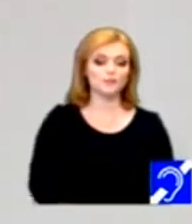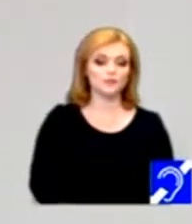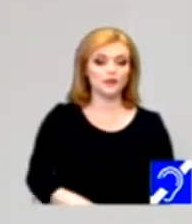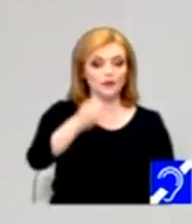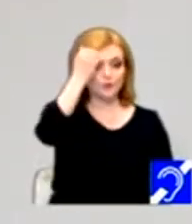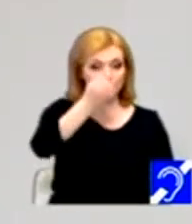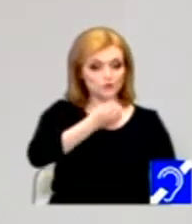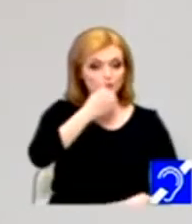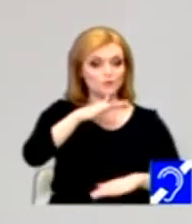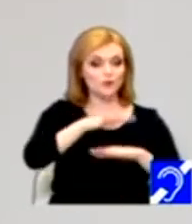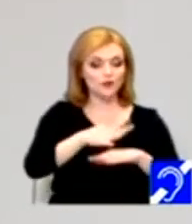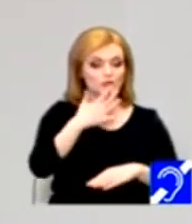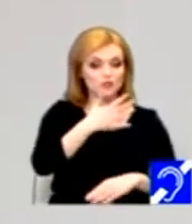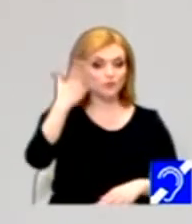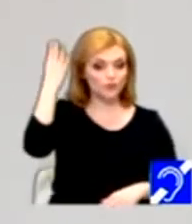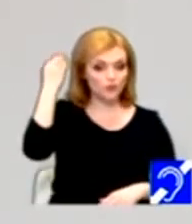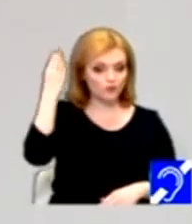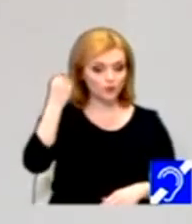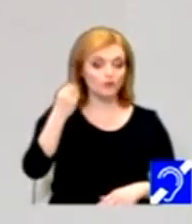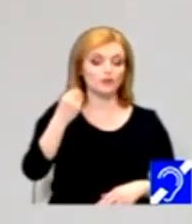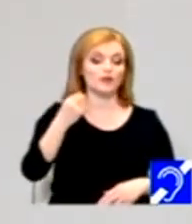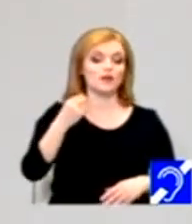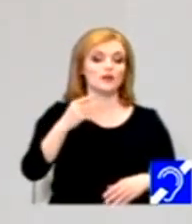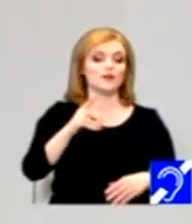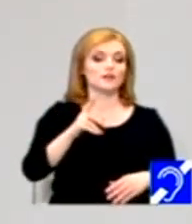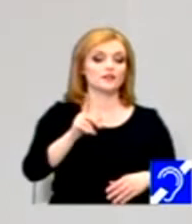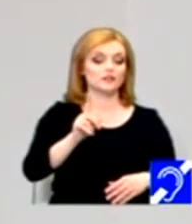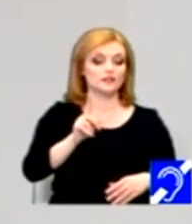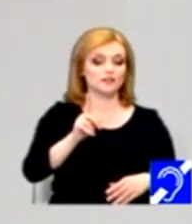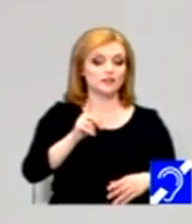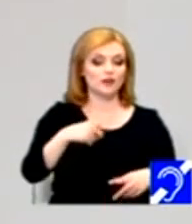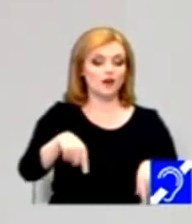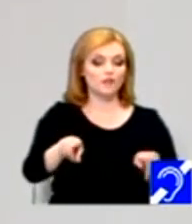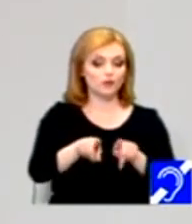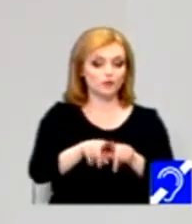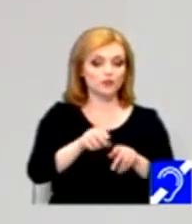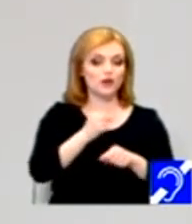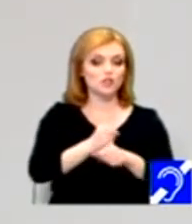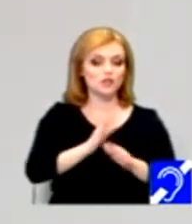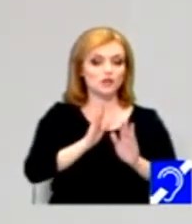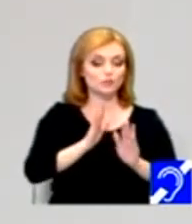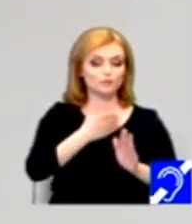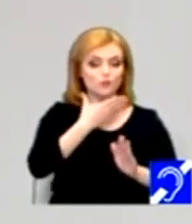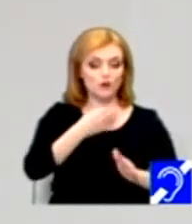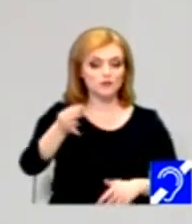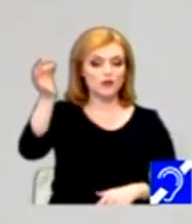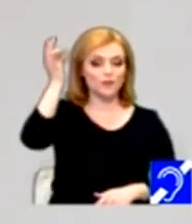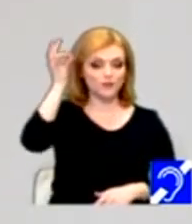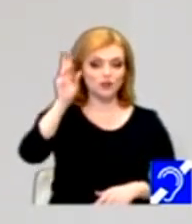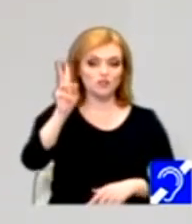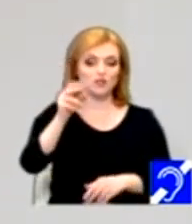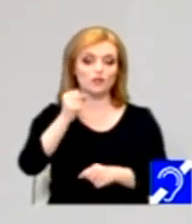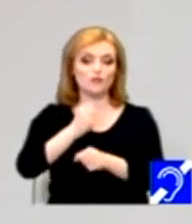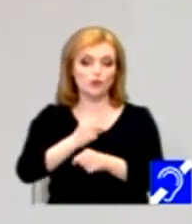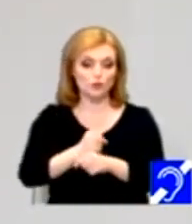Băncii Naționale a Moldovei pentru ocazia de a lăsa în imagine și niște amintiri frumoase despre cei care au făcut